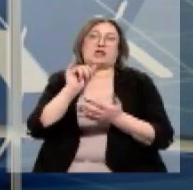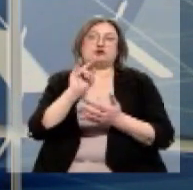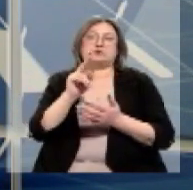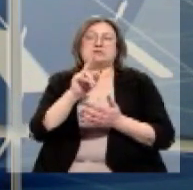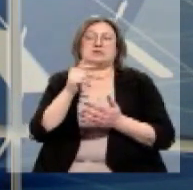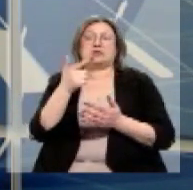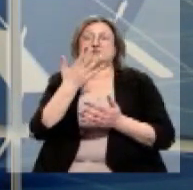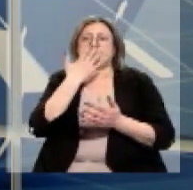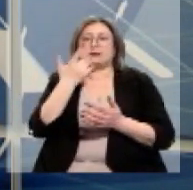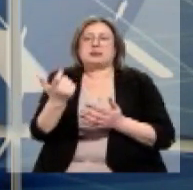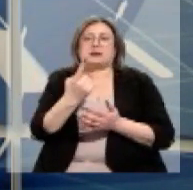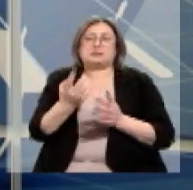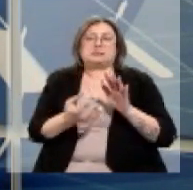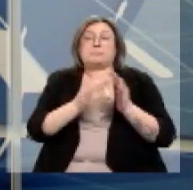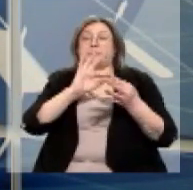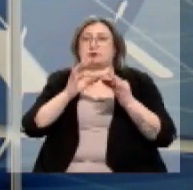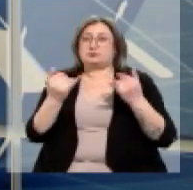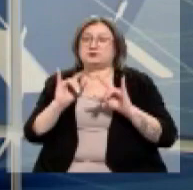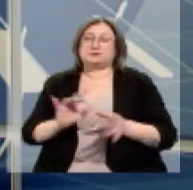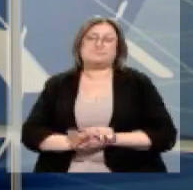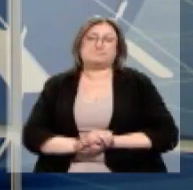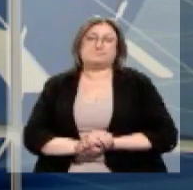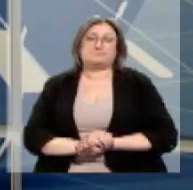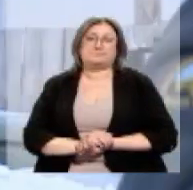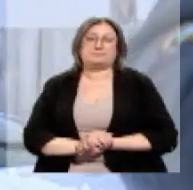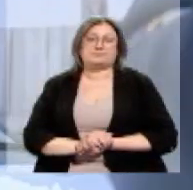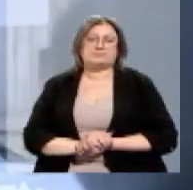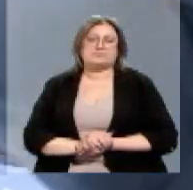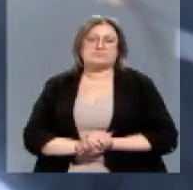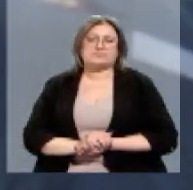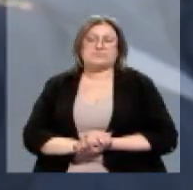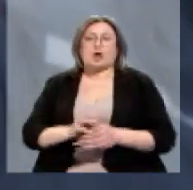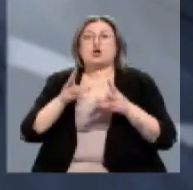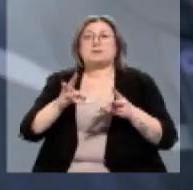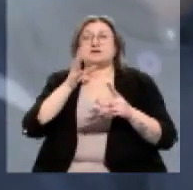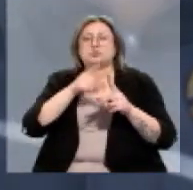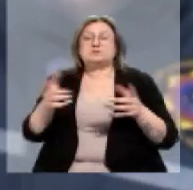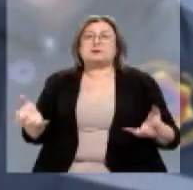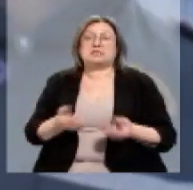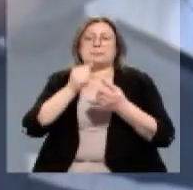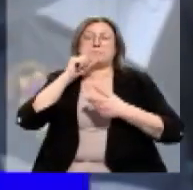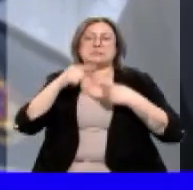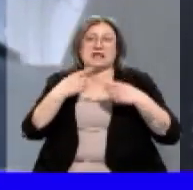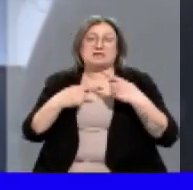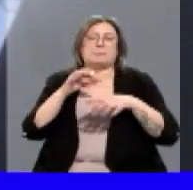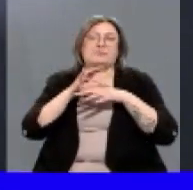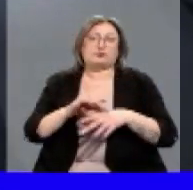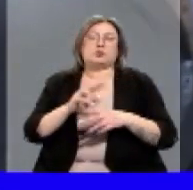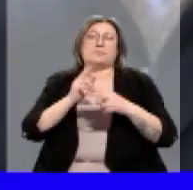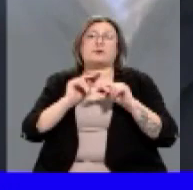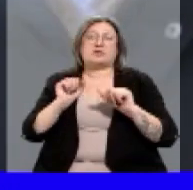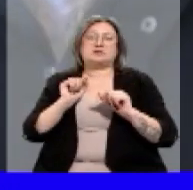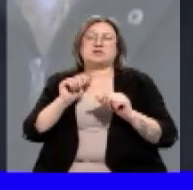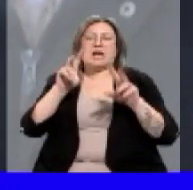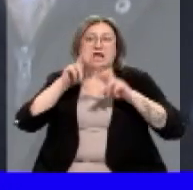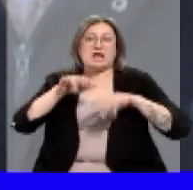угарного газа. Подробности в нашем следующем материале. В отопительный сезон спасатели на постоянной основе проводят